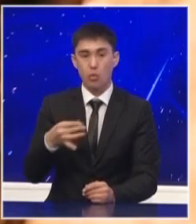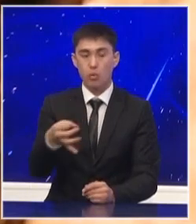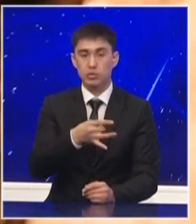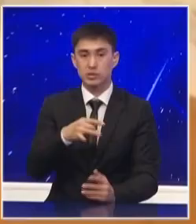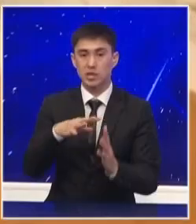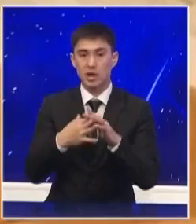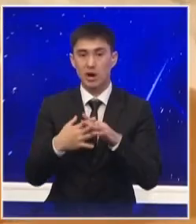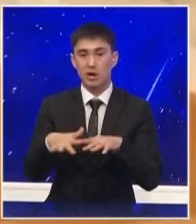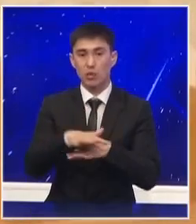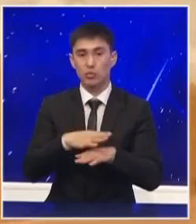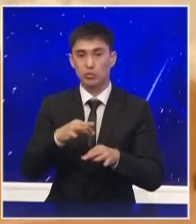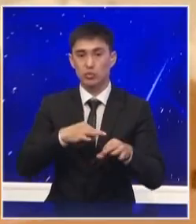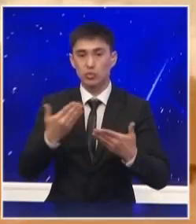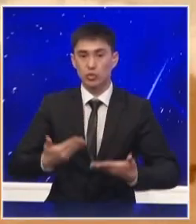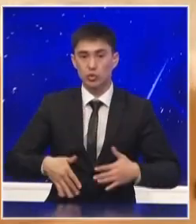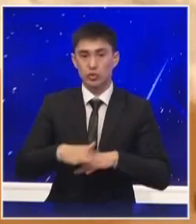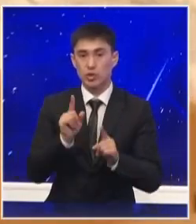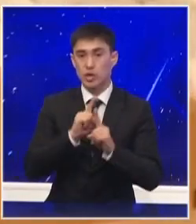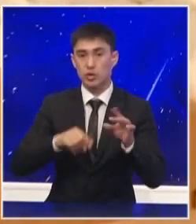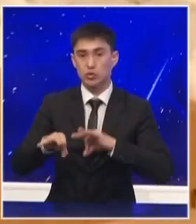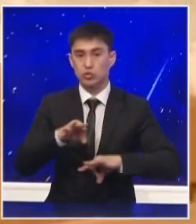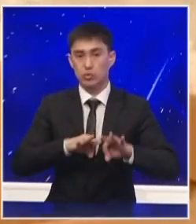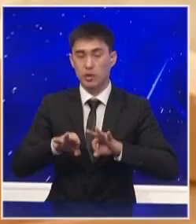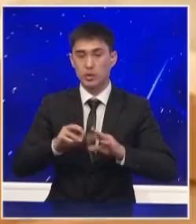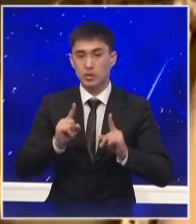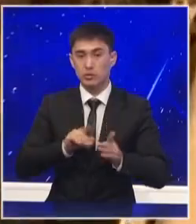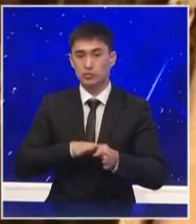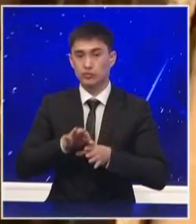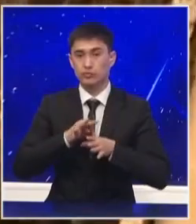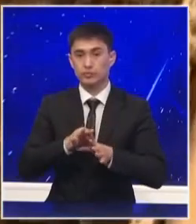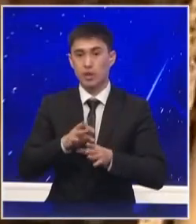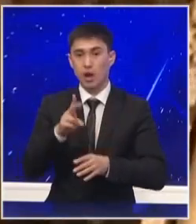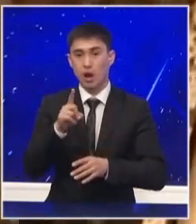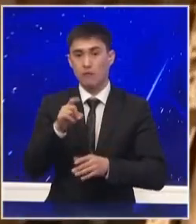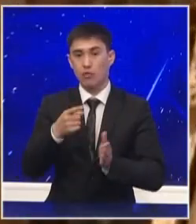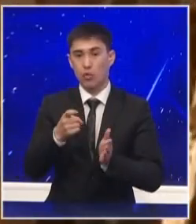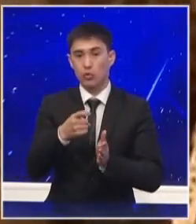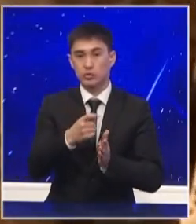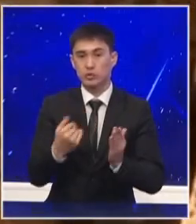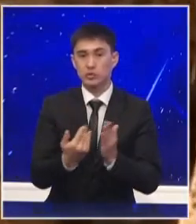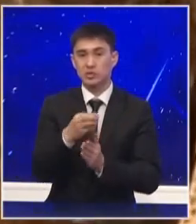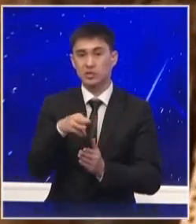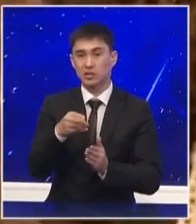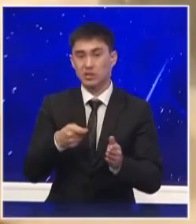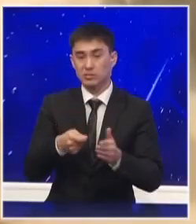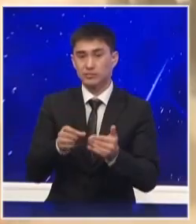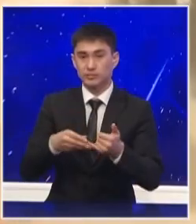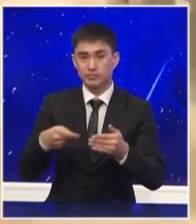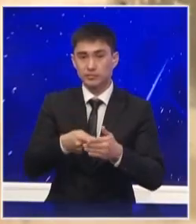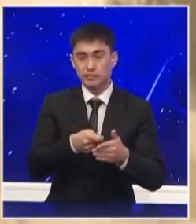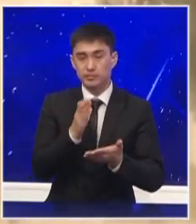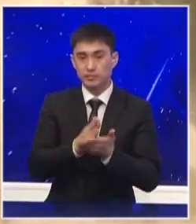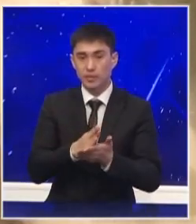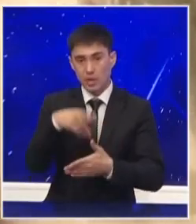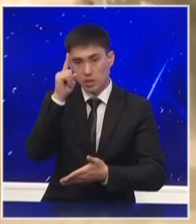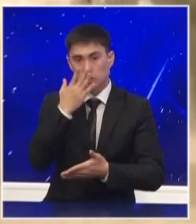олын тұрғыны ерекше жобаны жүзеге асырды. Жұмабек Бөлекбаев Калифорниялық қызылқұрт өсіріп, одан тыңайтқыш алып отыр. Айтуынша шетелдік тәжірибеге